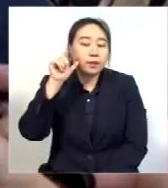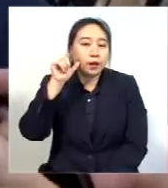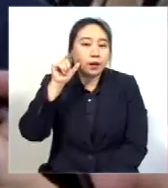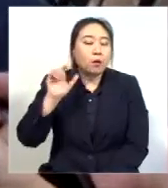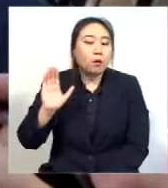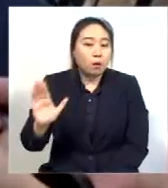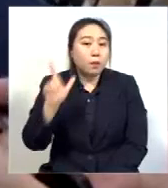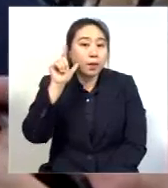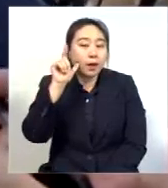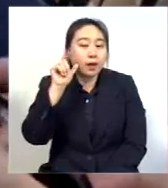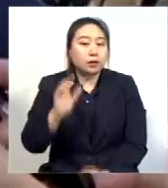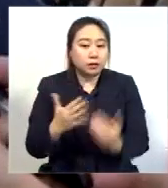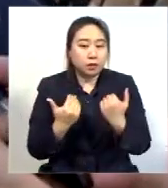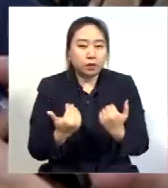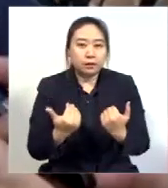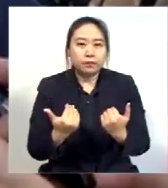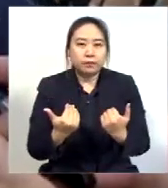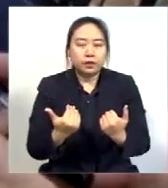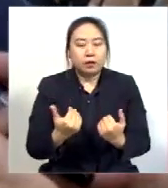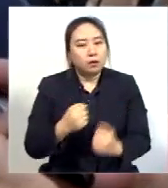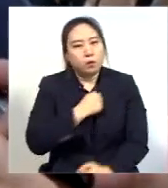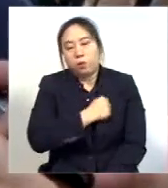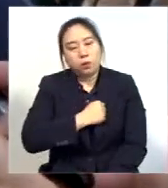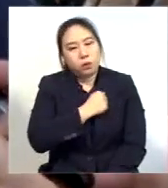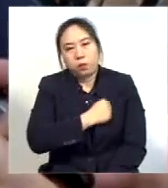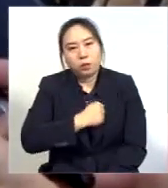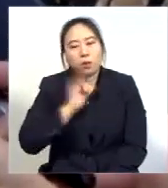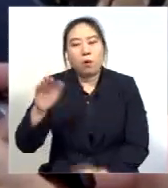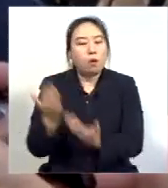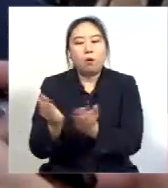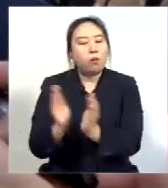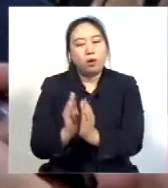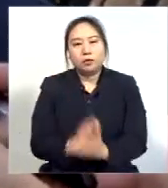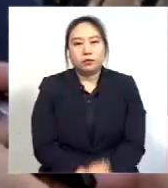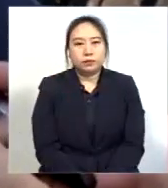อนนี้คือมันทำใจกันไม่ได้ครับที่บ้านนะ